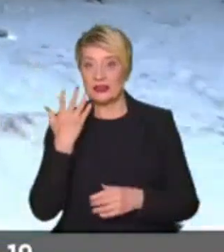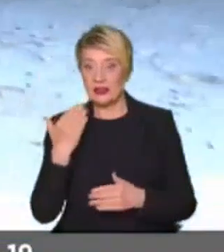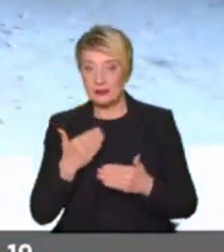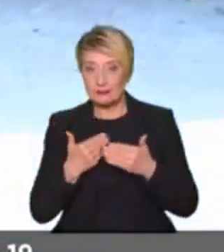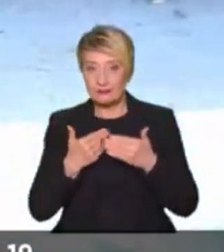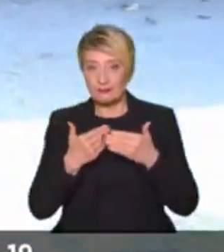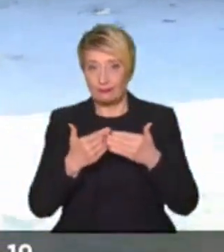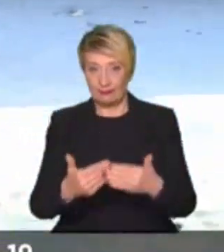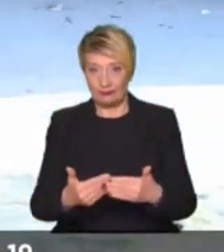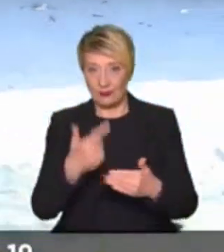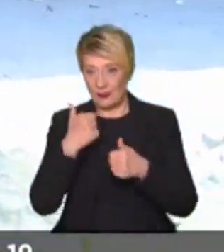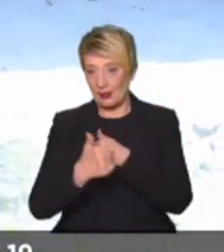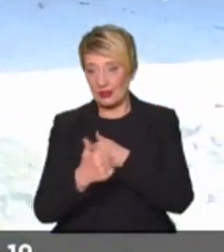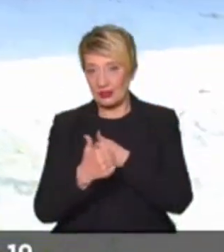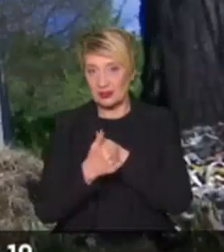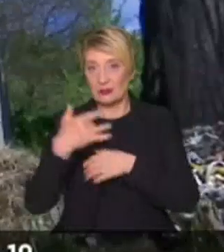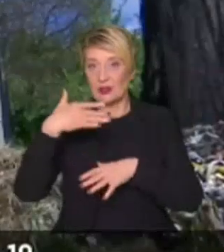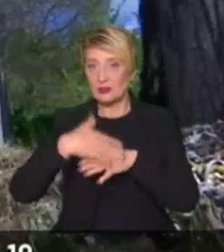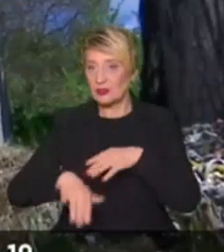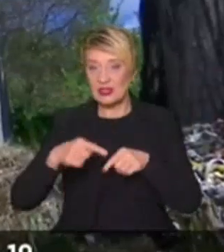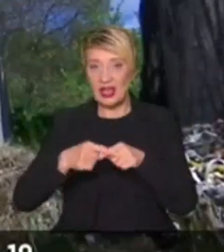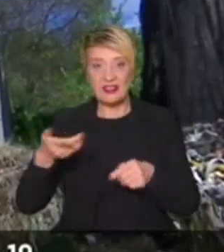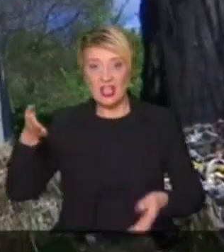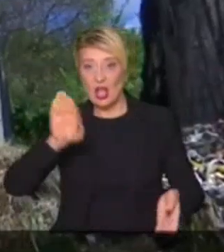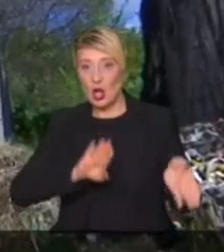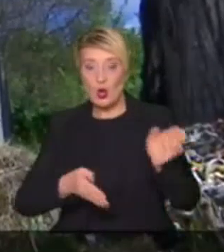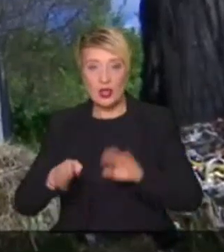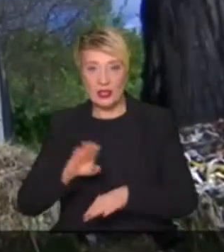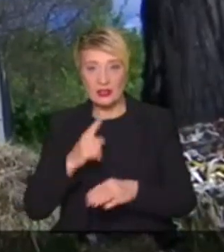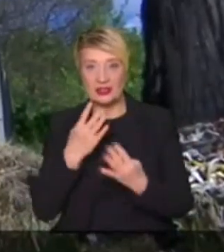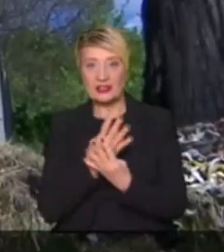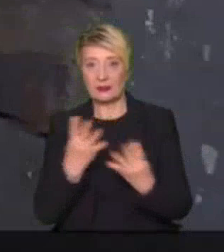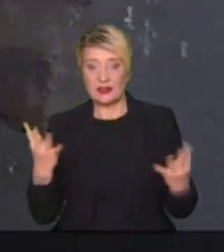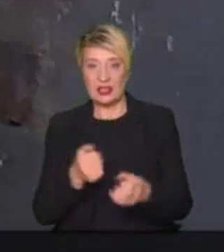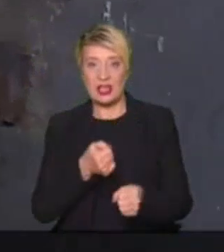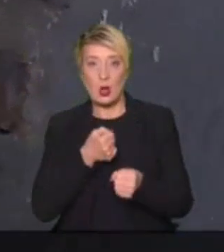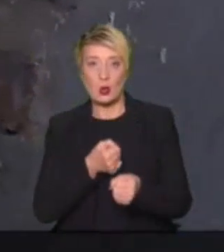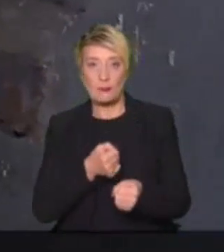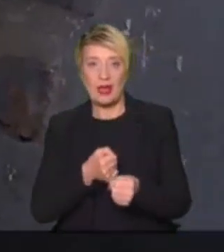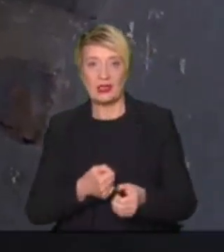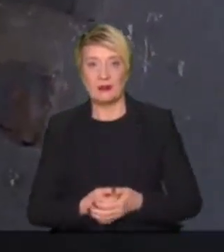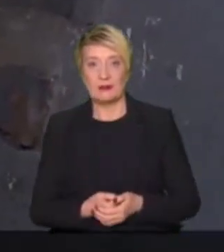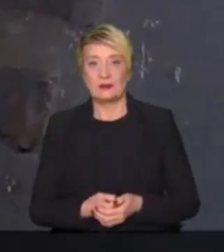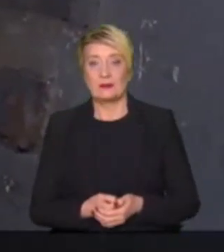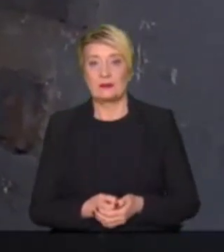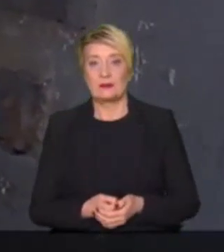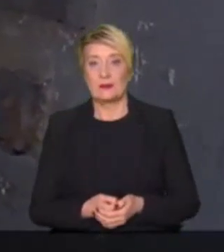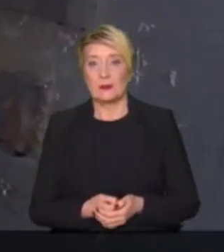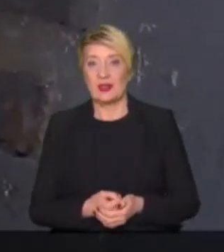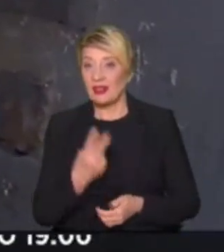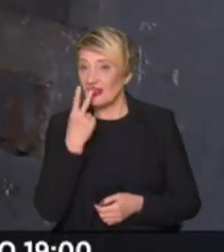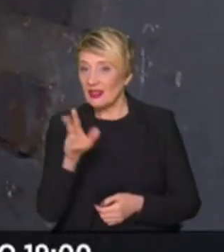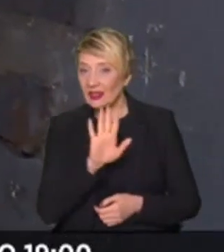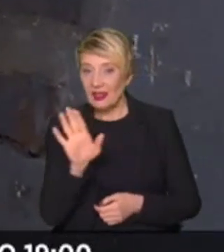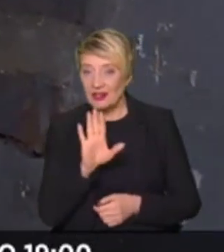притул, зрозумієш, це не гора, а потужний дот з амбразурами для кулеметів. Не виглядаючи